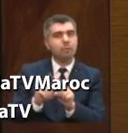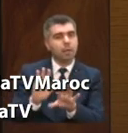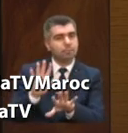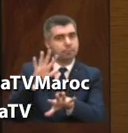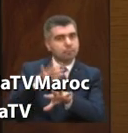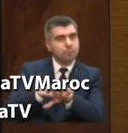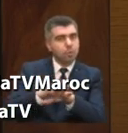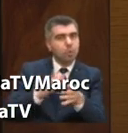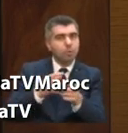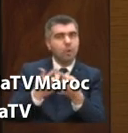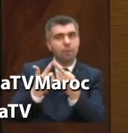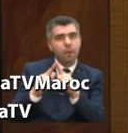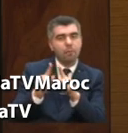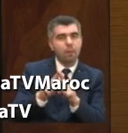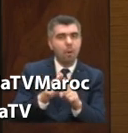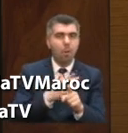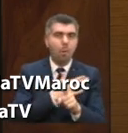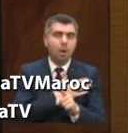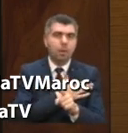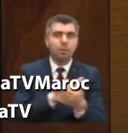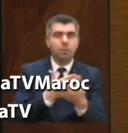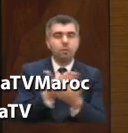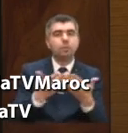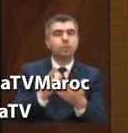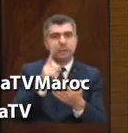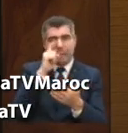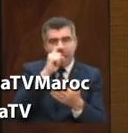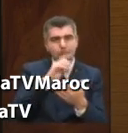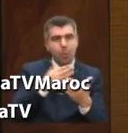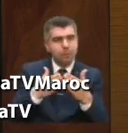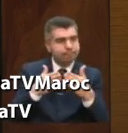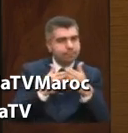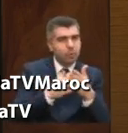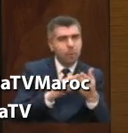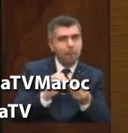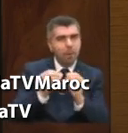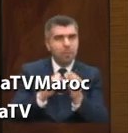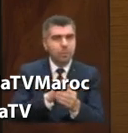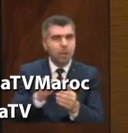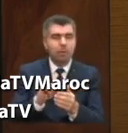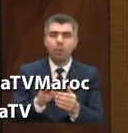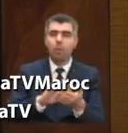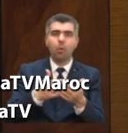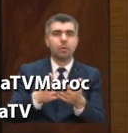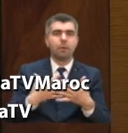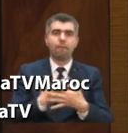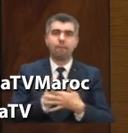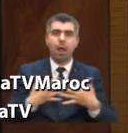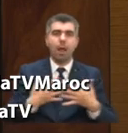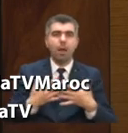في المجهود الجماعي بوطنية عالية رغم الإكراهات والمعاناة والمشاكل، كما نوجه التحية لكل